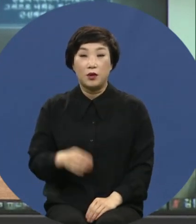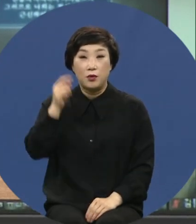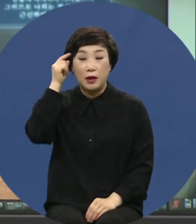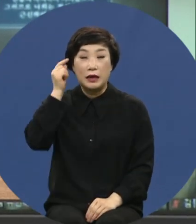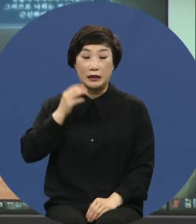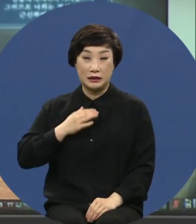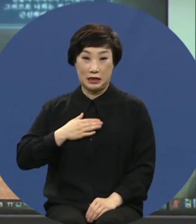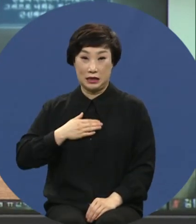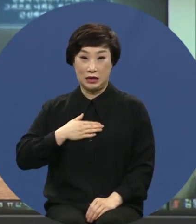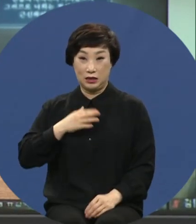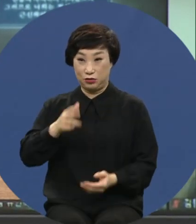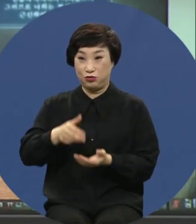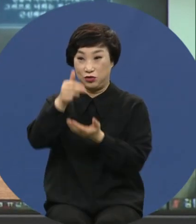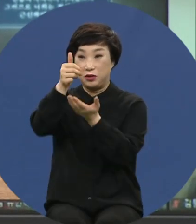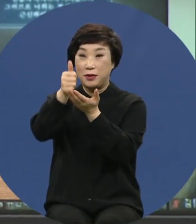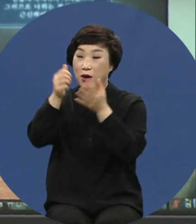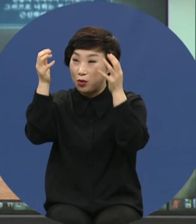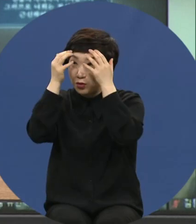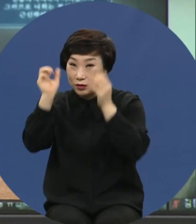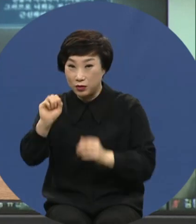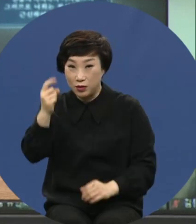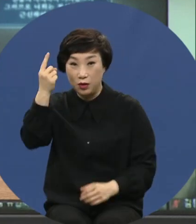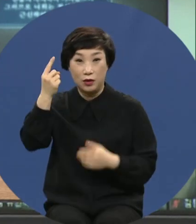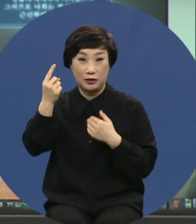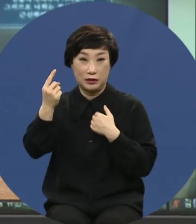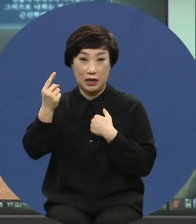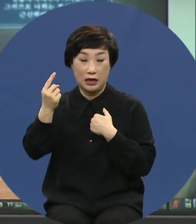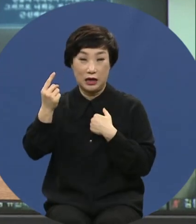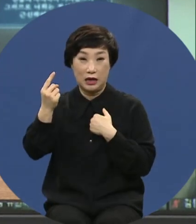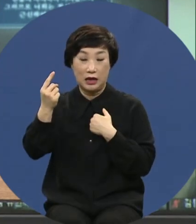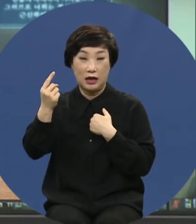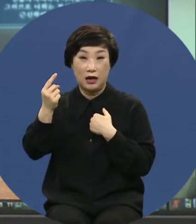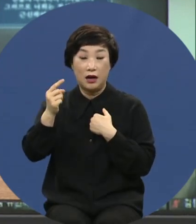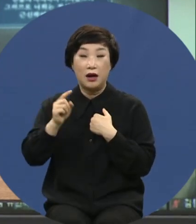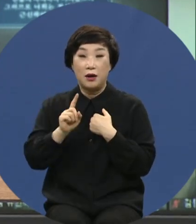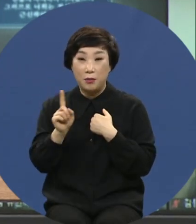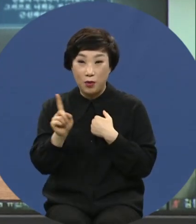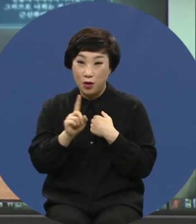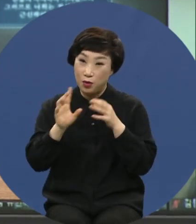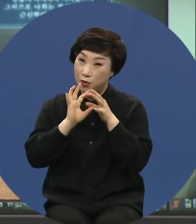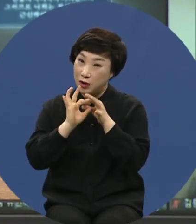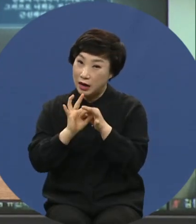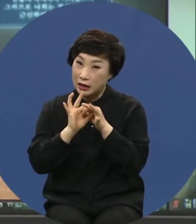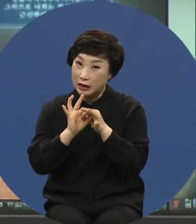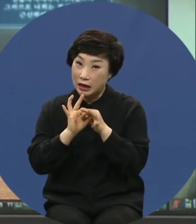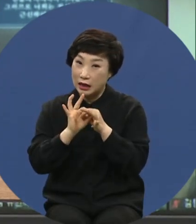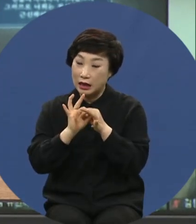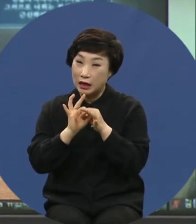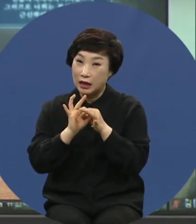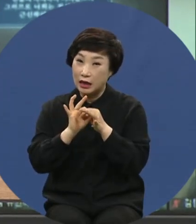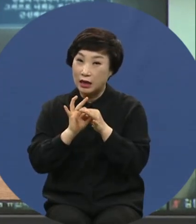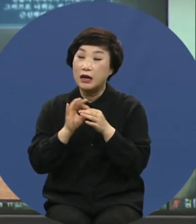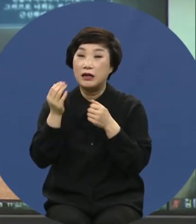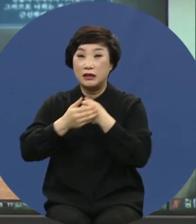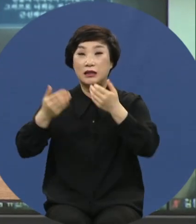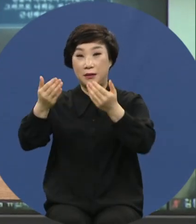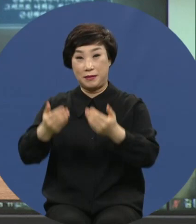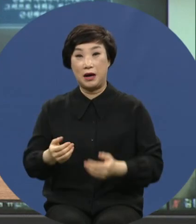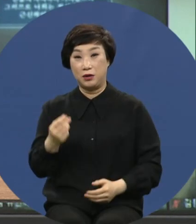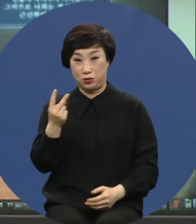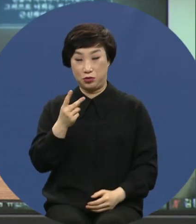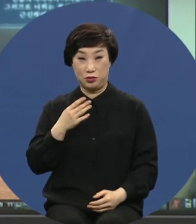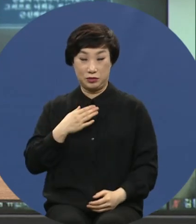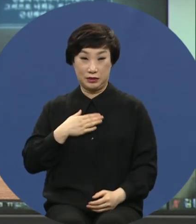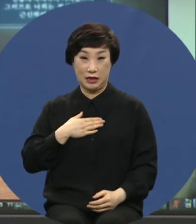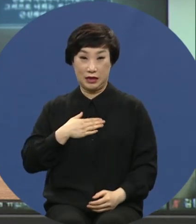내가 주님의 고난 때문에 어떤 영향을 받았으며